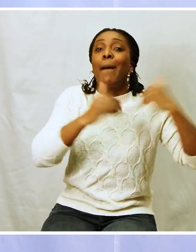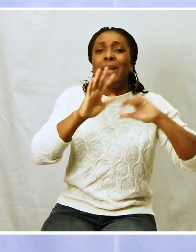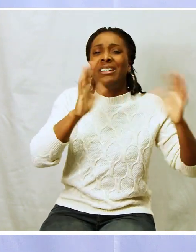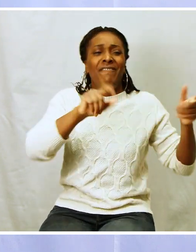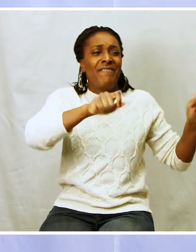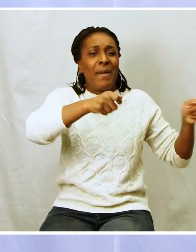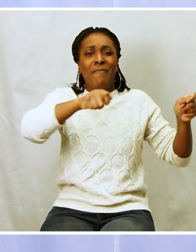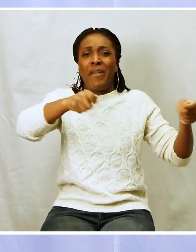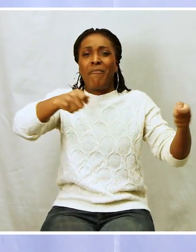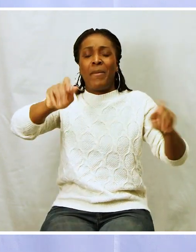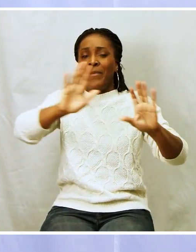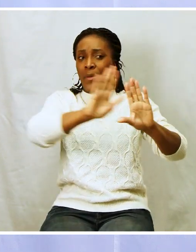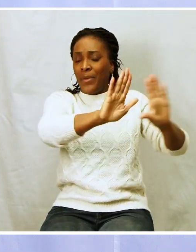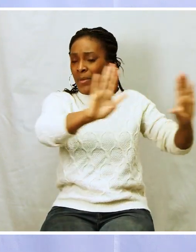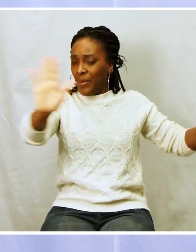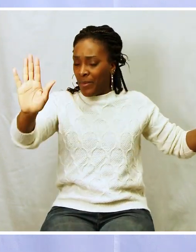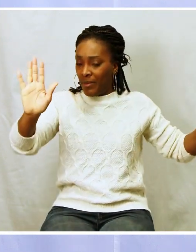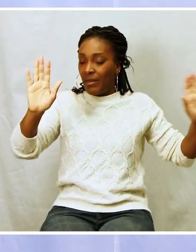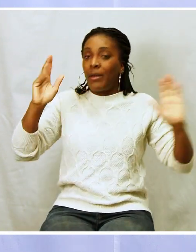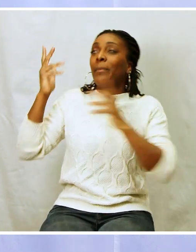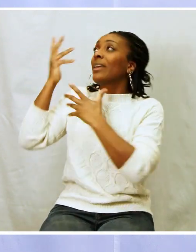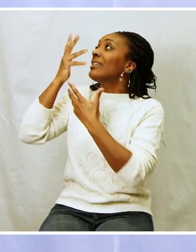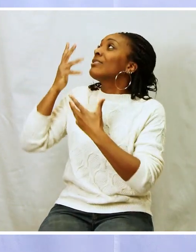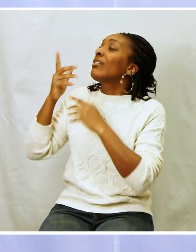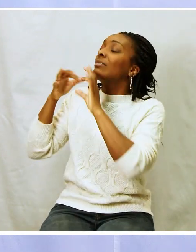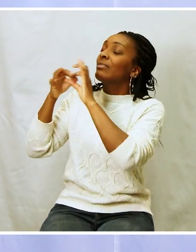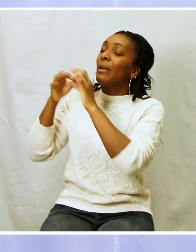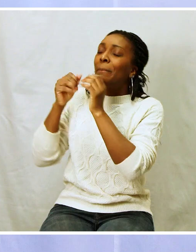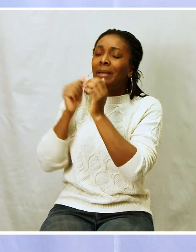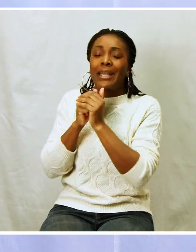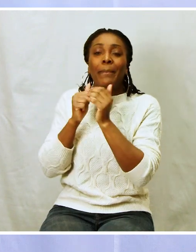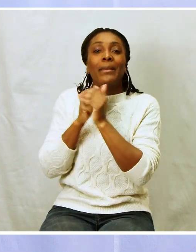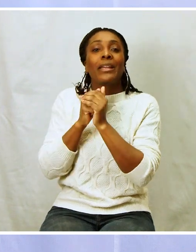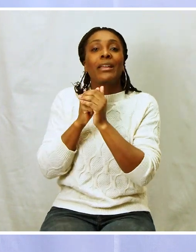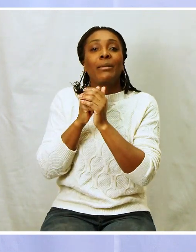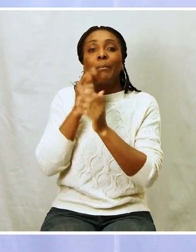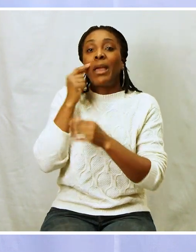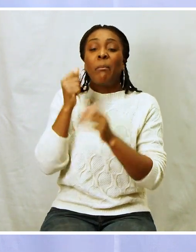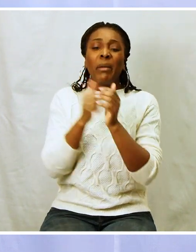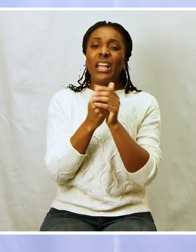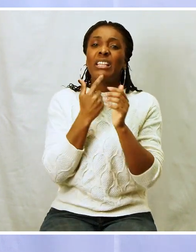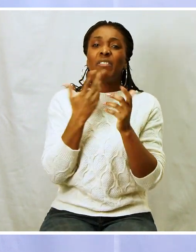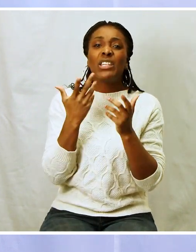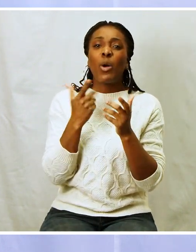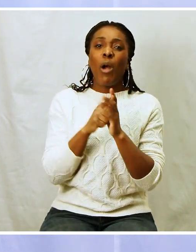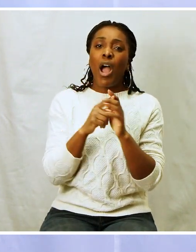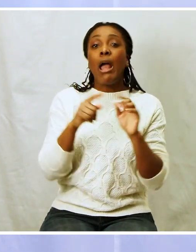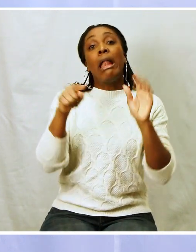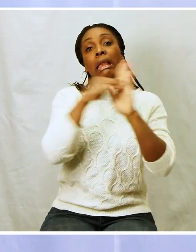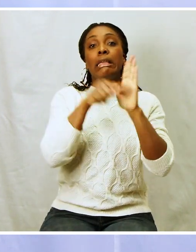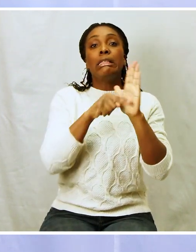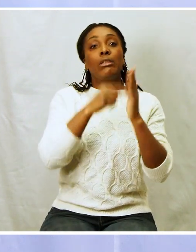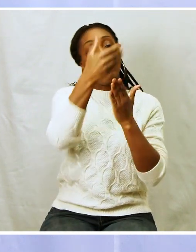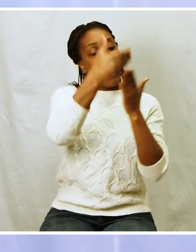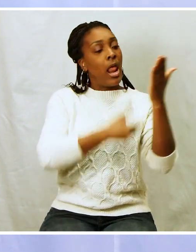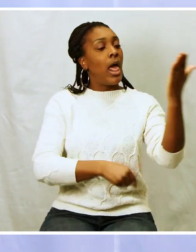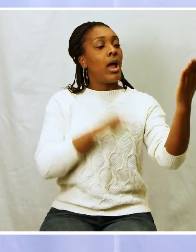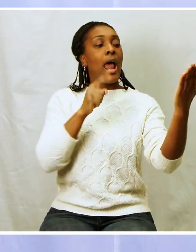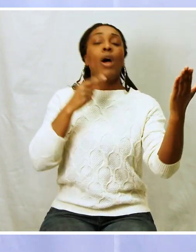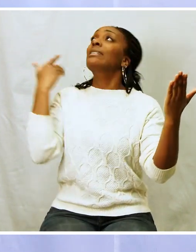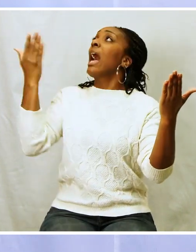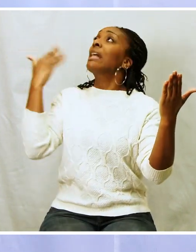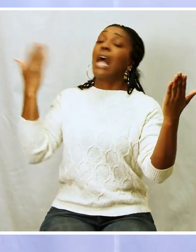Sécurise-toi. Viens dans ma présence. Et là, maintenant, prie ton Père. Prier, c'est pas intercéder et sortir sa liste de prières. C'est pas ça, la